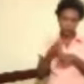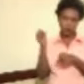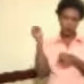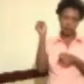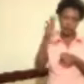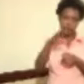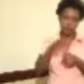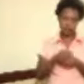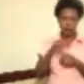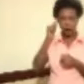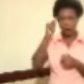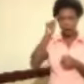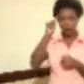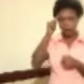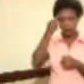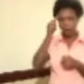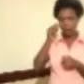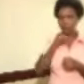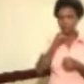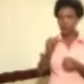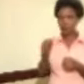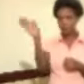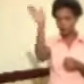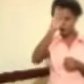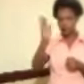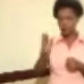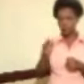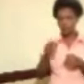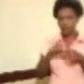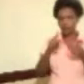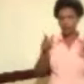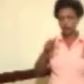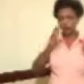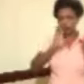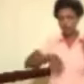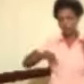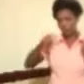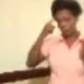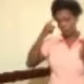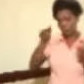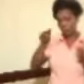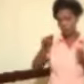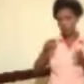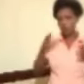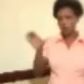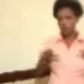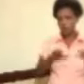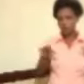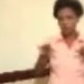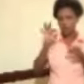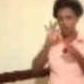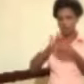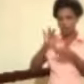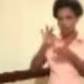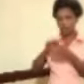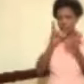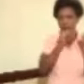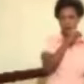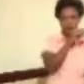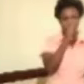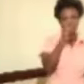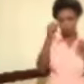que l'époque est trop tard pour nous mettre nous, campagne électorale là, son rail de